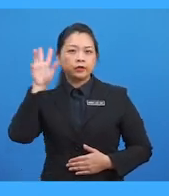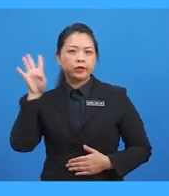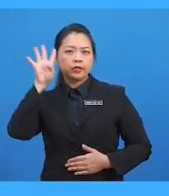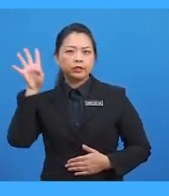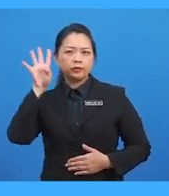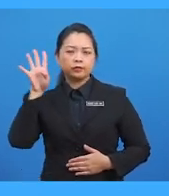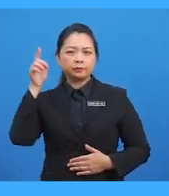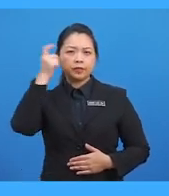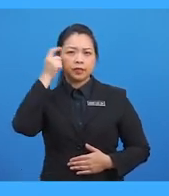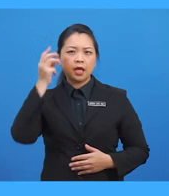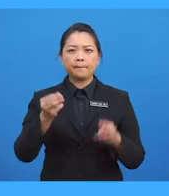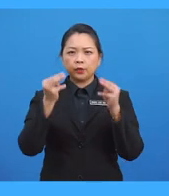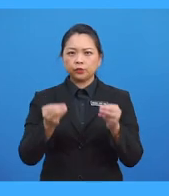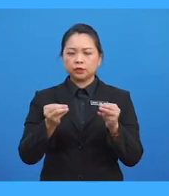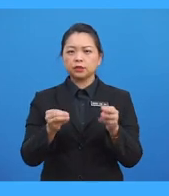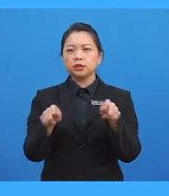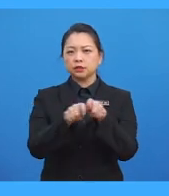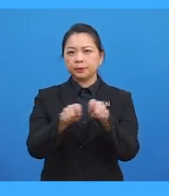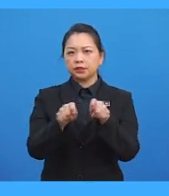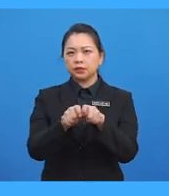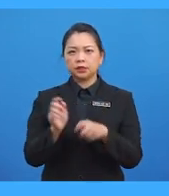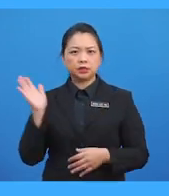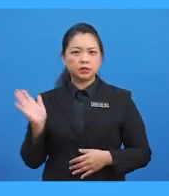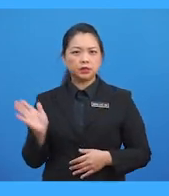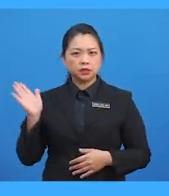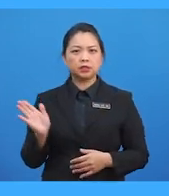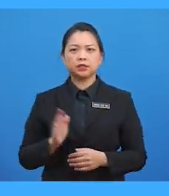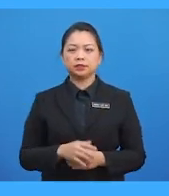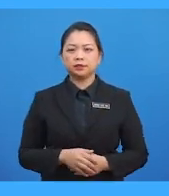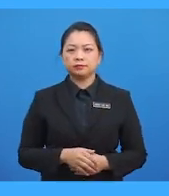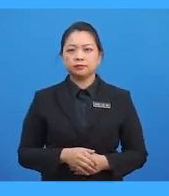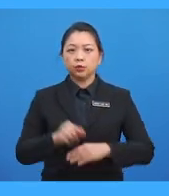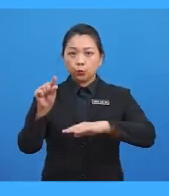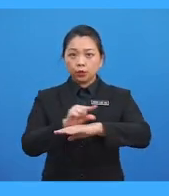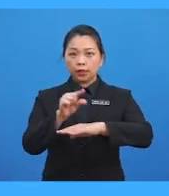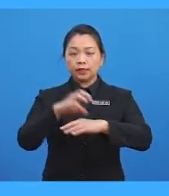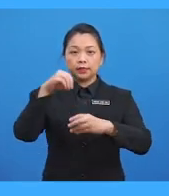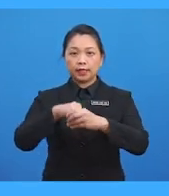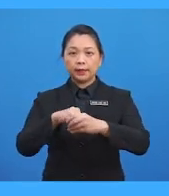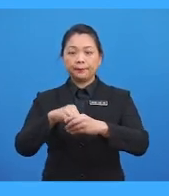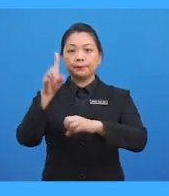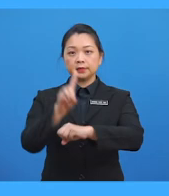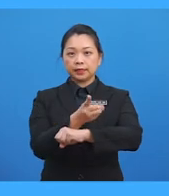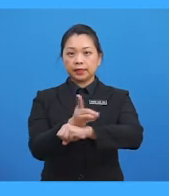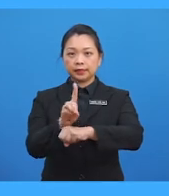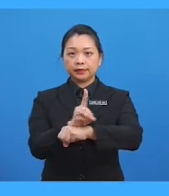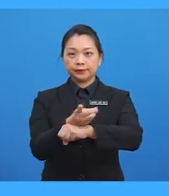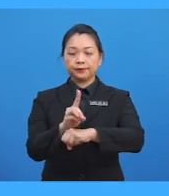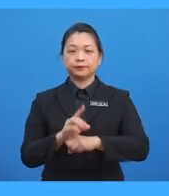seni, simbol, nama, imej, reka cipta dan reka bentuk yang digunakan dalam perdagangan.